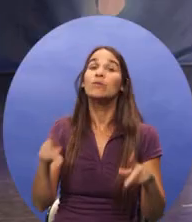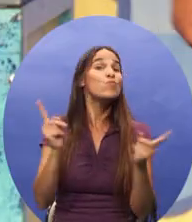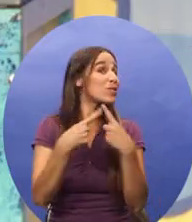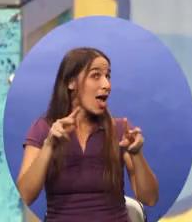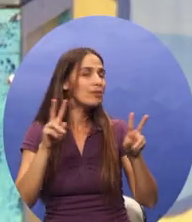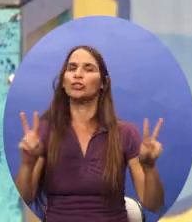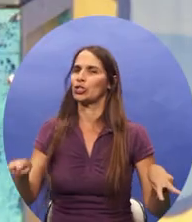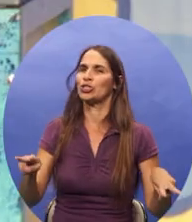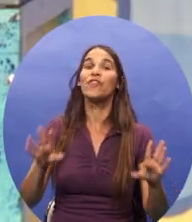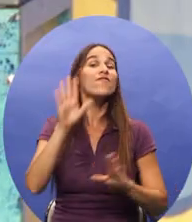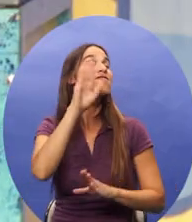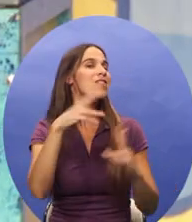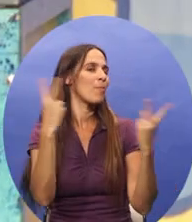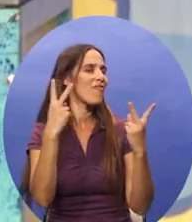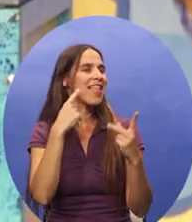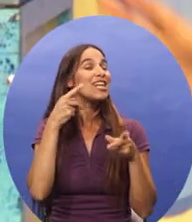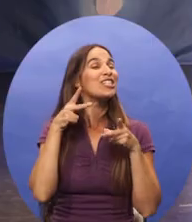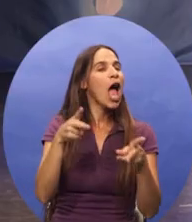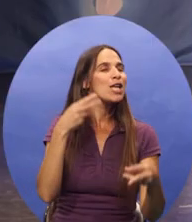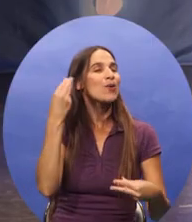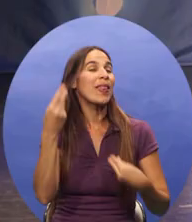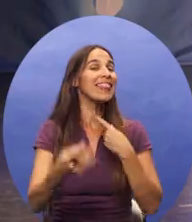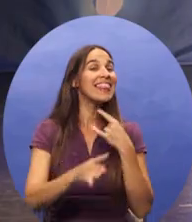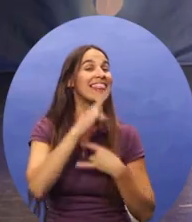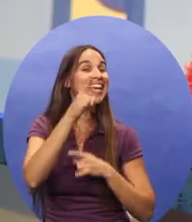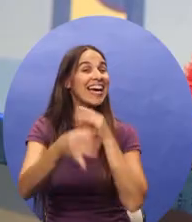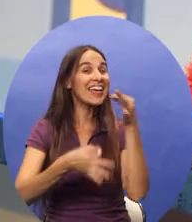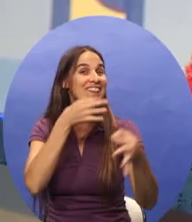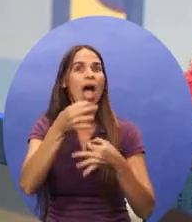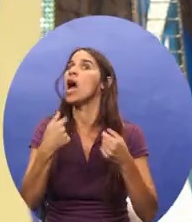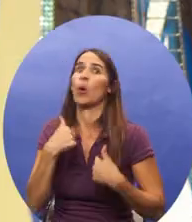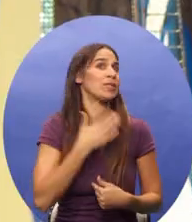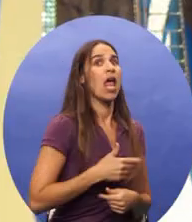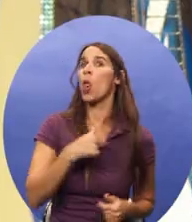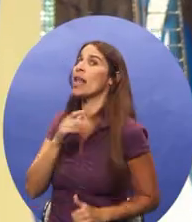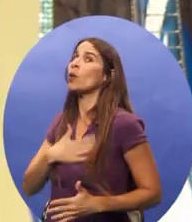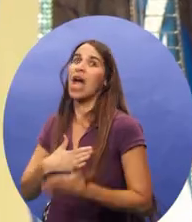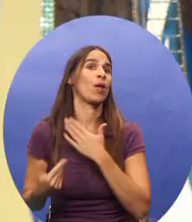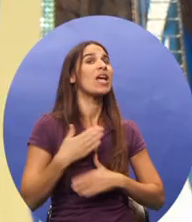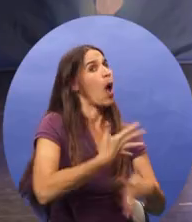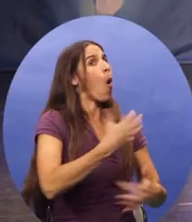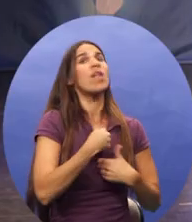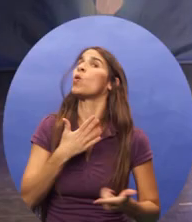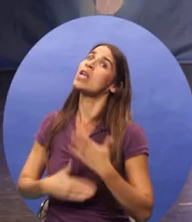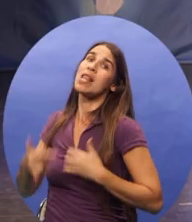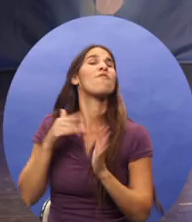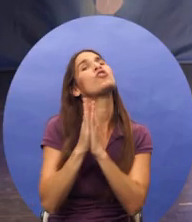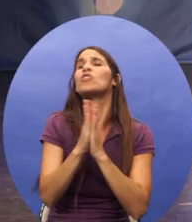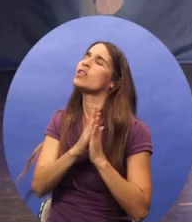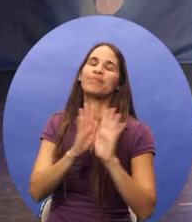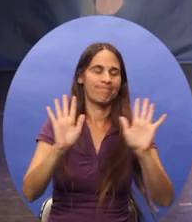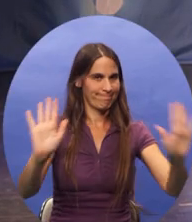יש! וכמובן שעשועון הטריוויה שלנו! אני רוצה! לא, לא, אני רוצה! אני רוצה! אני רוצה! אנחנו